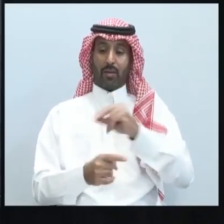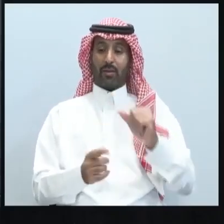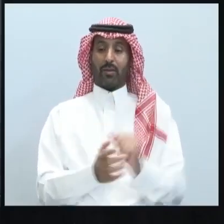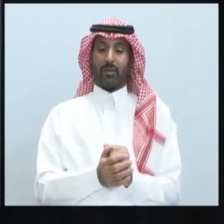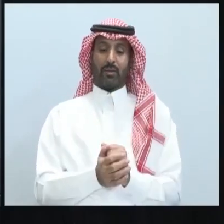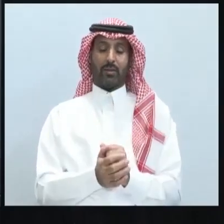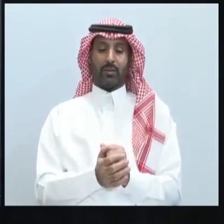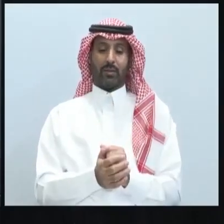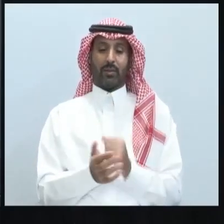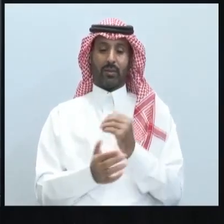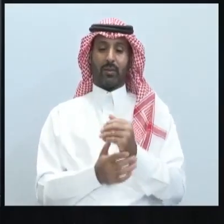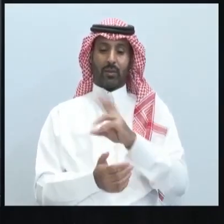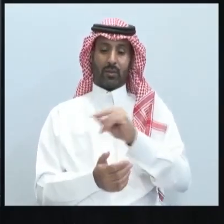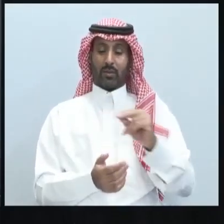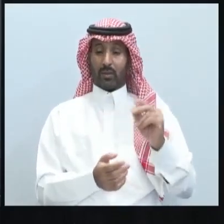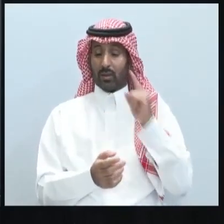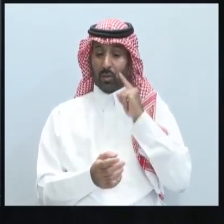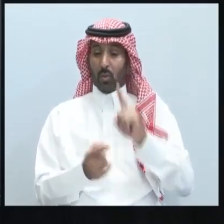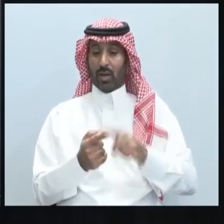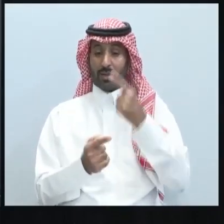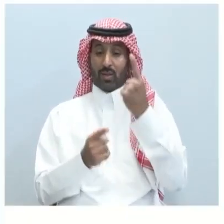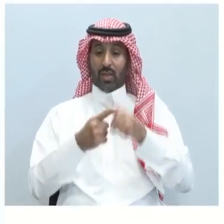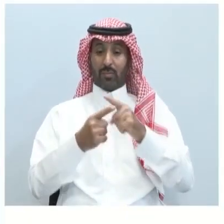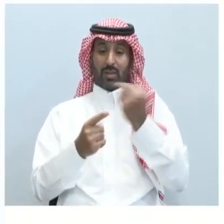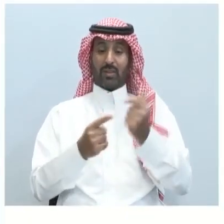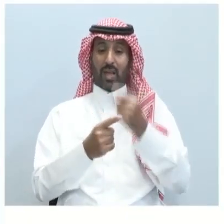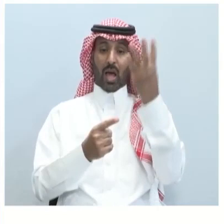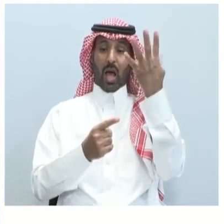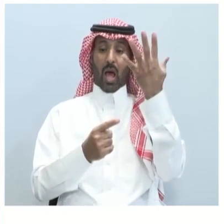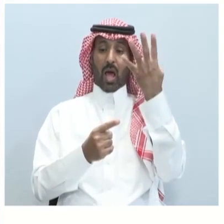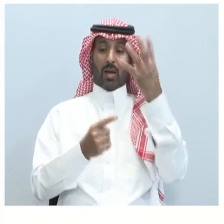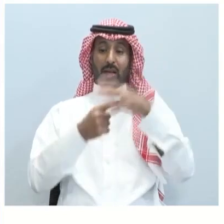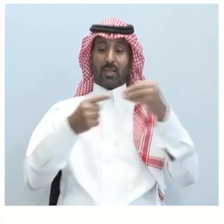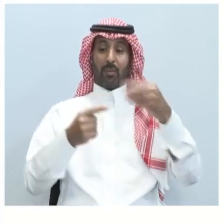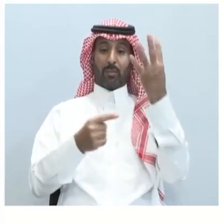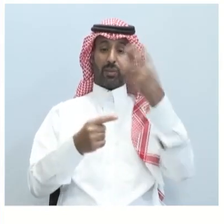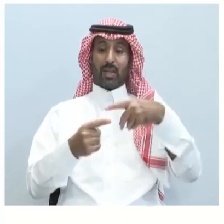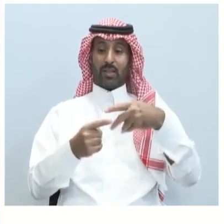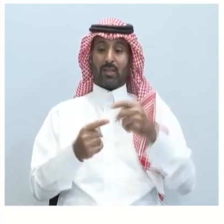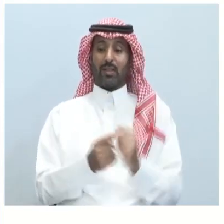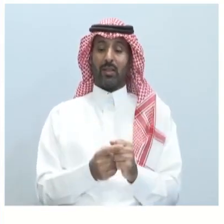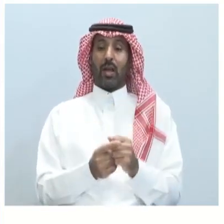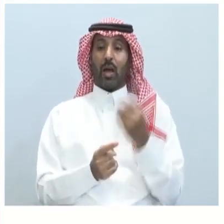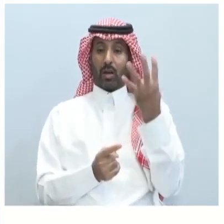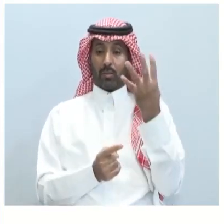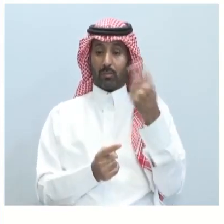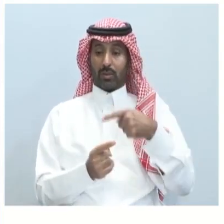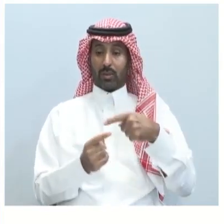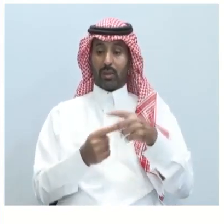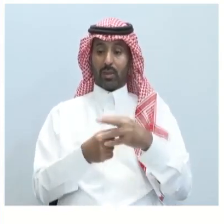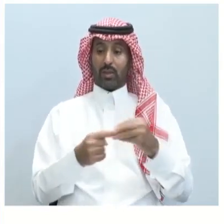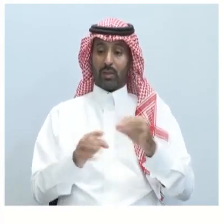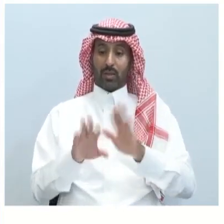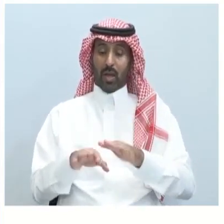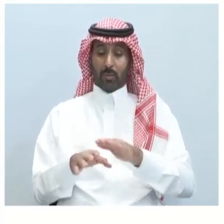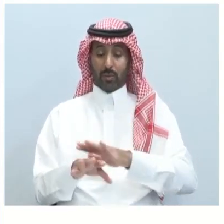وواحد ضرب عشره سالب سبعه سوف يساوي كم واحد ضرب عشره اس كم اس سالب 14 اذا هذه معادله او